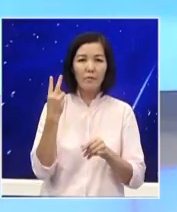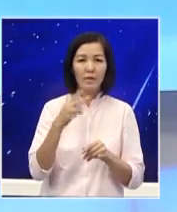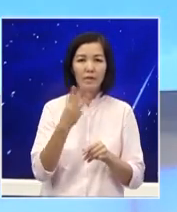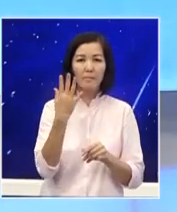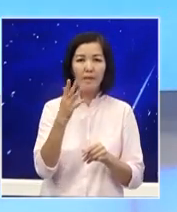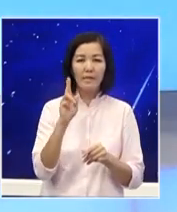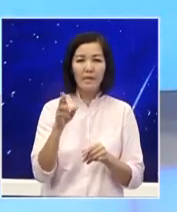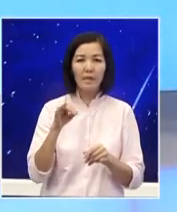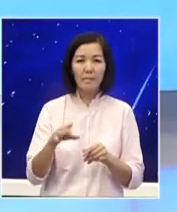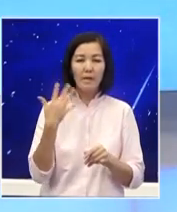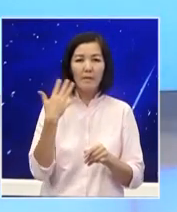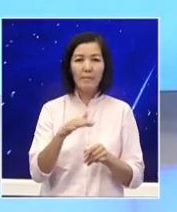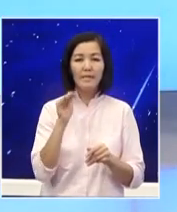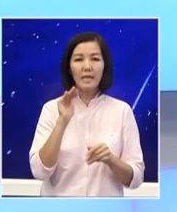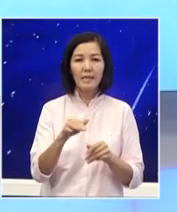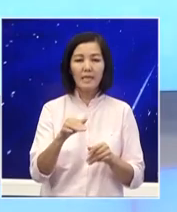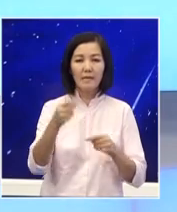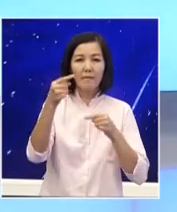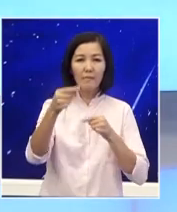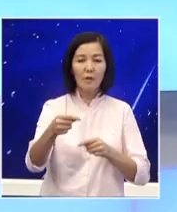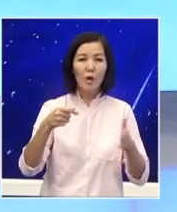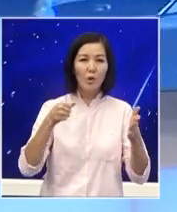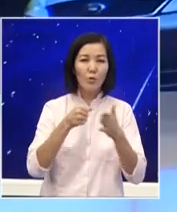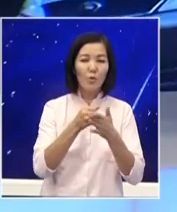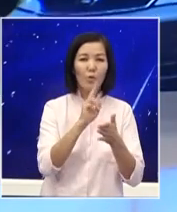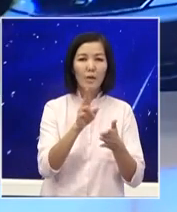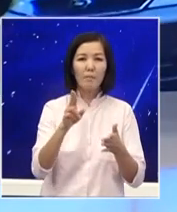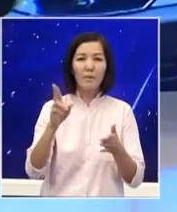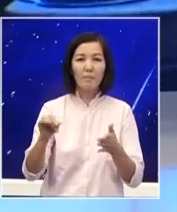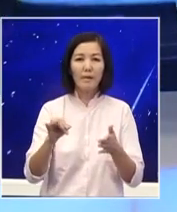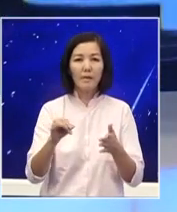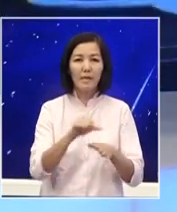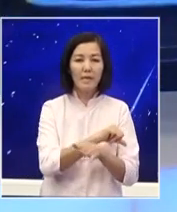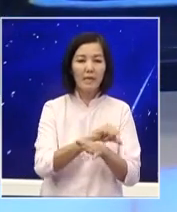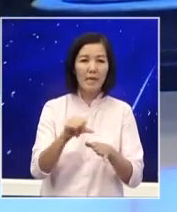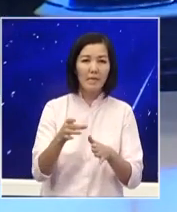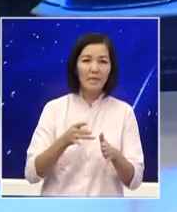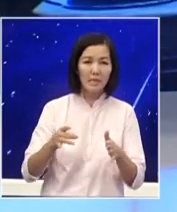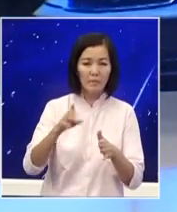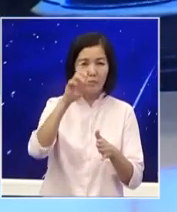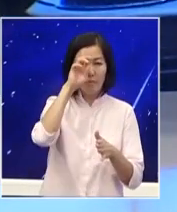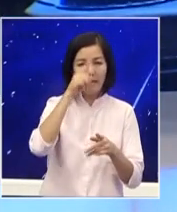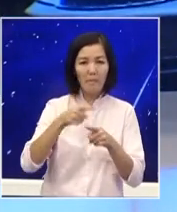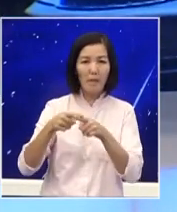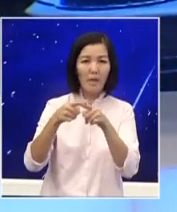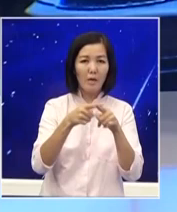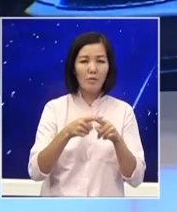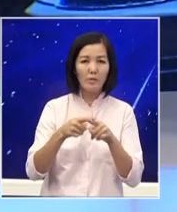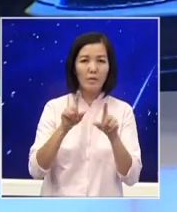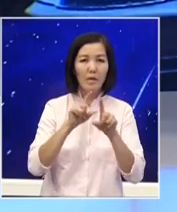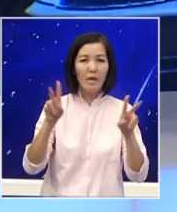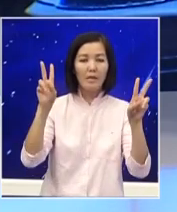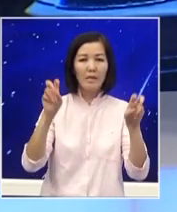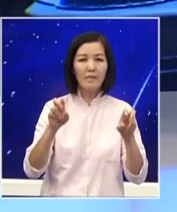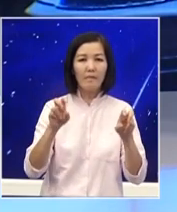50 тысяч человек выстроились от вильнюса до кпп миди нинкой на границе с республика беларусь акса получила название путь к